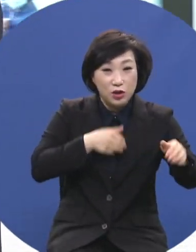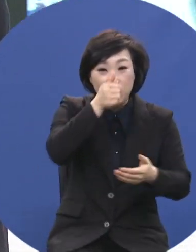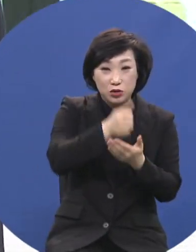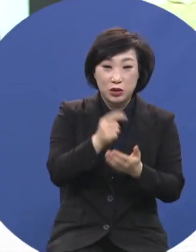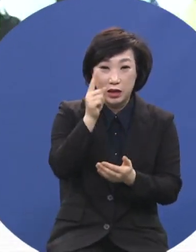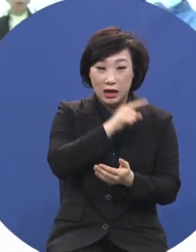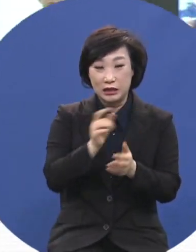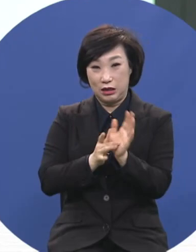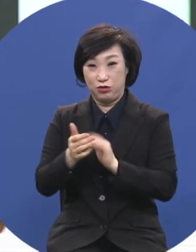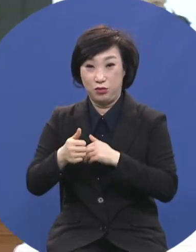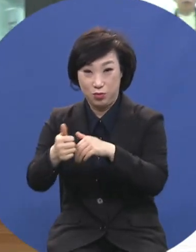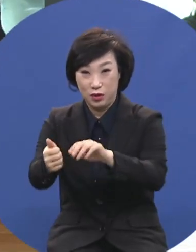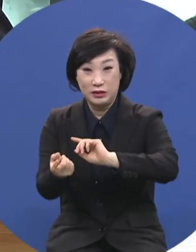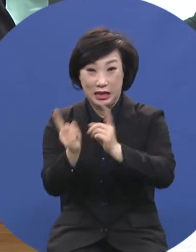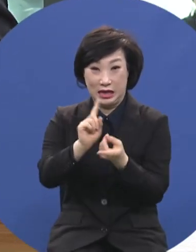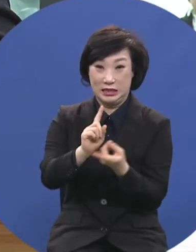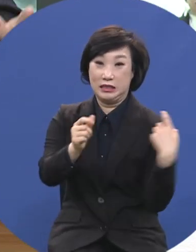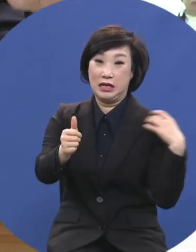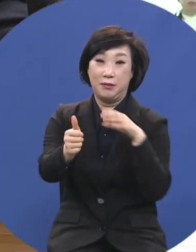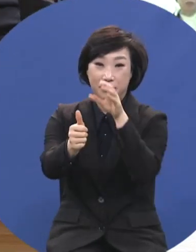죄악을 그에게